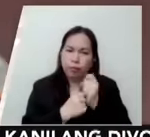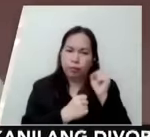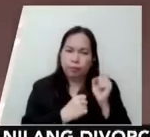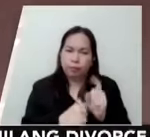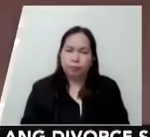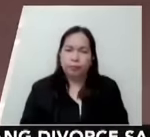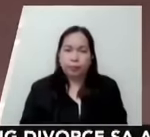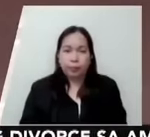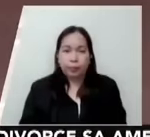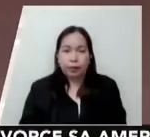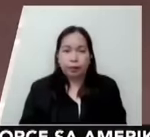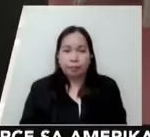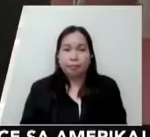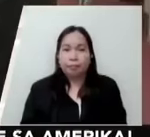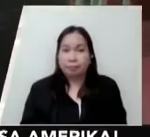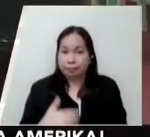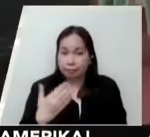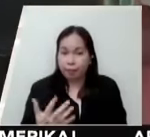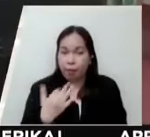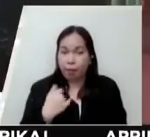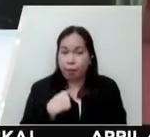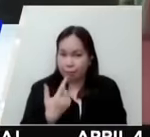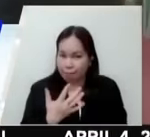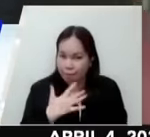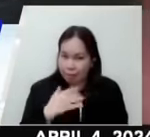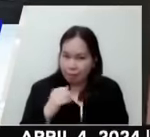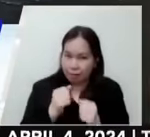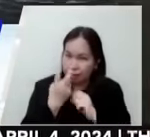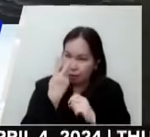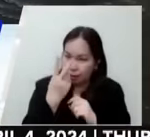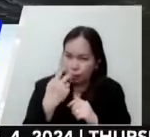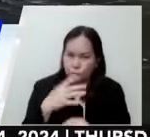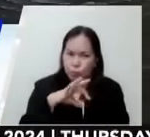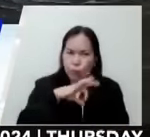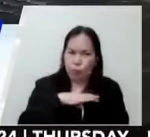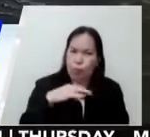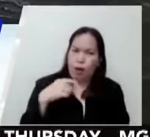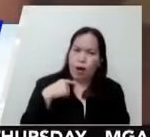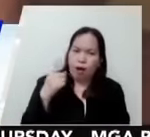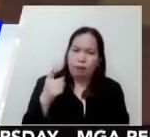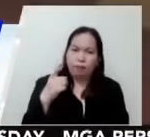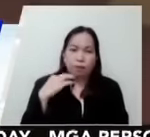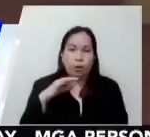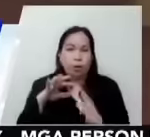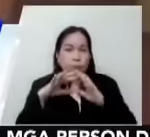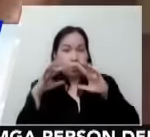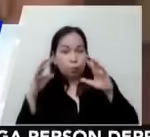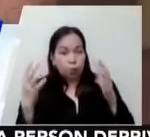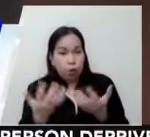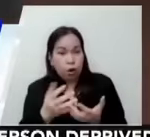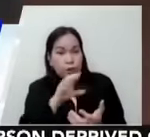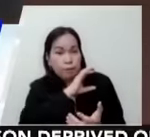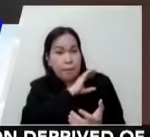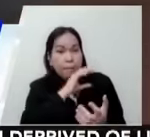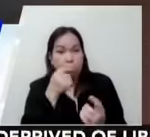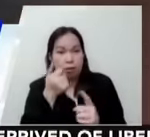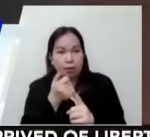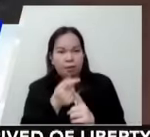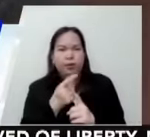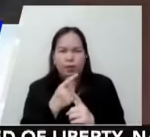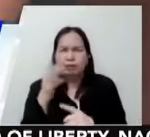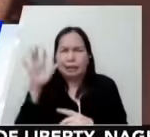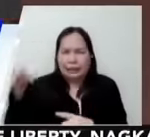At dahil kaharap ko na ang isang Olympic medalist at World Boxing Champion, sinamantala ko na ang magpaturo ng